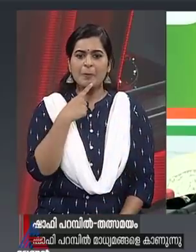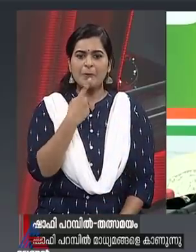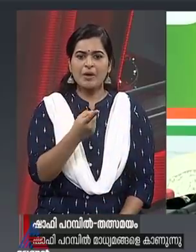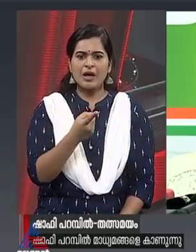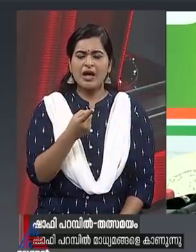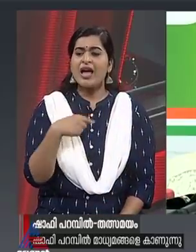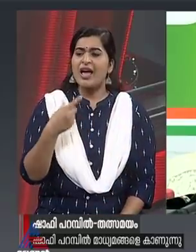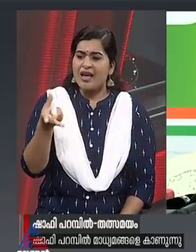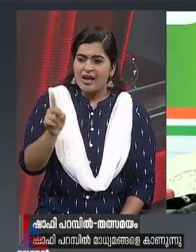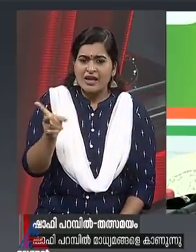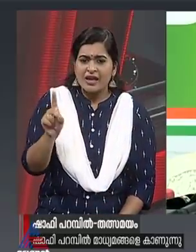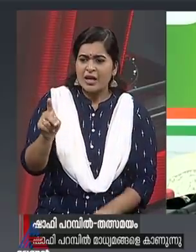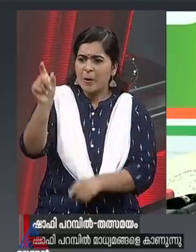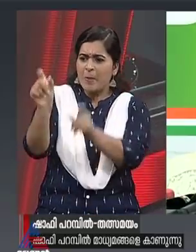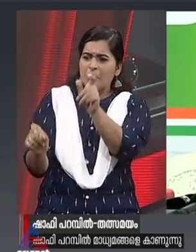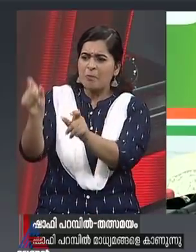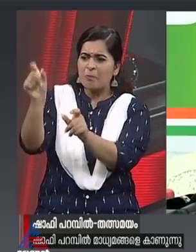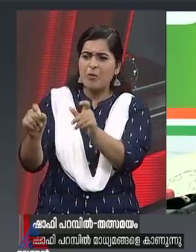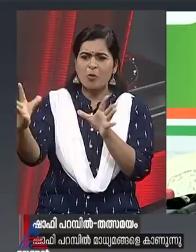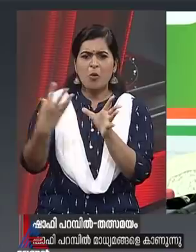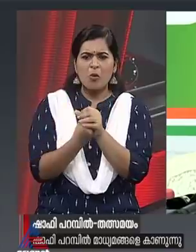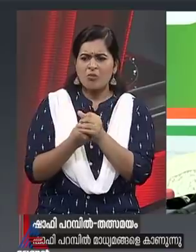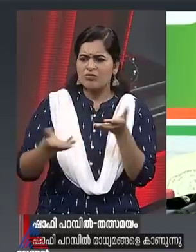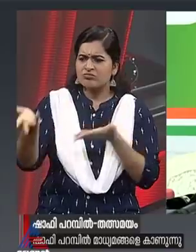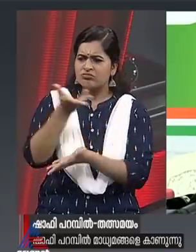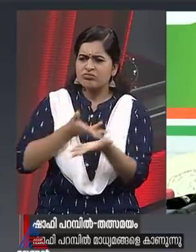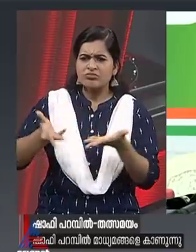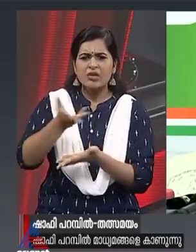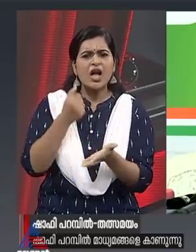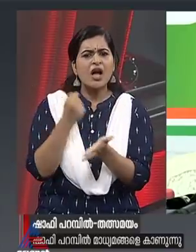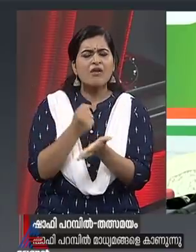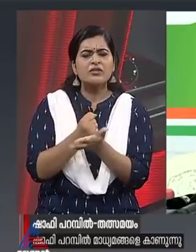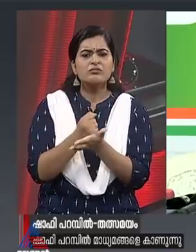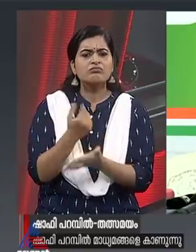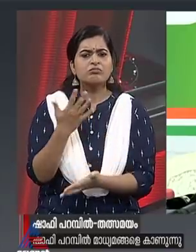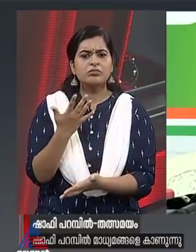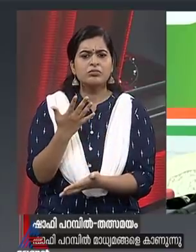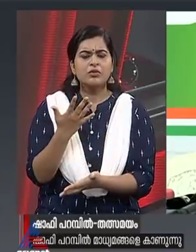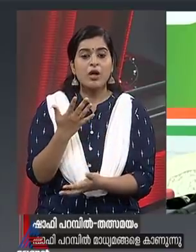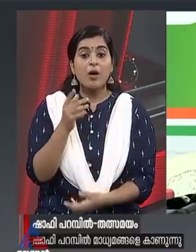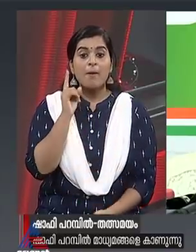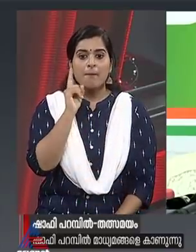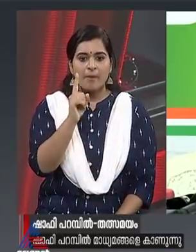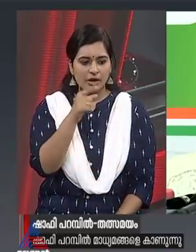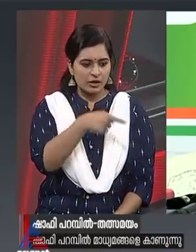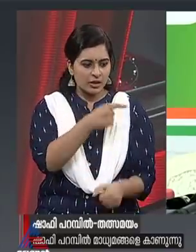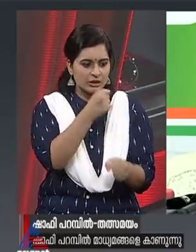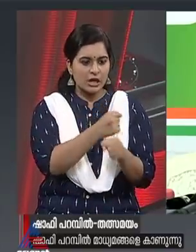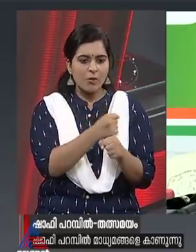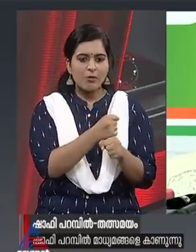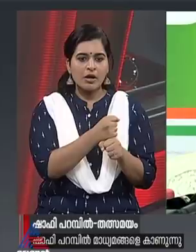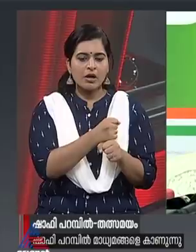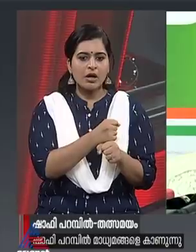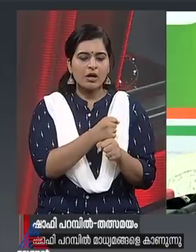ഹോൾഡേഴ്സുമായി ചർച്ചയില്ലെന്നും കാലാവധി കഴിഞ്ഞത് ഉൾപ്പെടെയുള്ള റാങ്ക് ഹോൾഡേഴ്സിൽ നിന്ന് ഇനി നിയമനം പ്രതീക്ഷിക്കരുതെന്ന്. എന്തേ ഗവൺമെന്റ് ഇന്നത്തെ ചർച്ചയിൽ ആ നിലപാടുകളിൽ